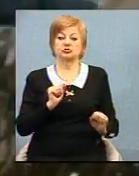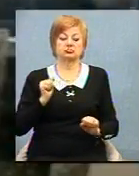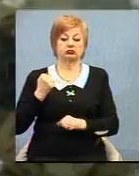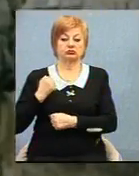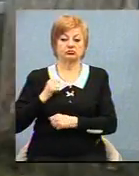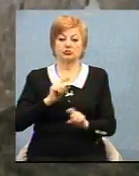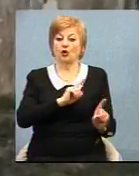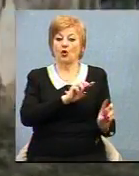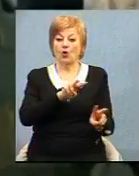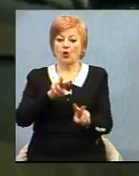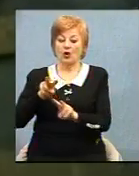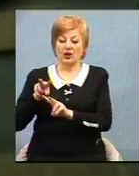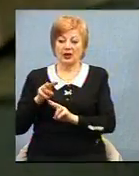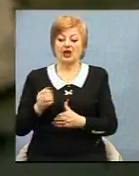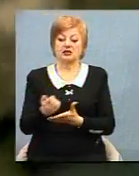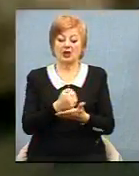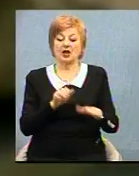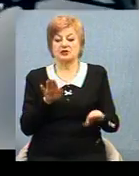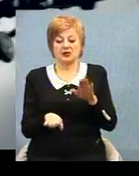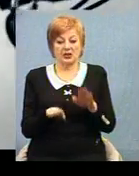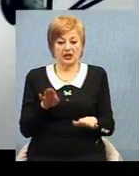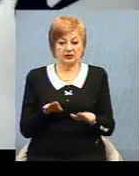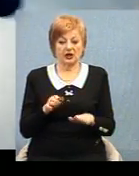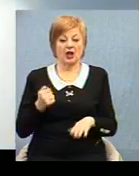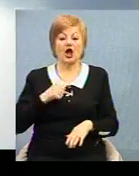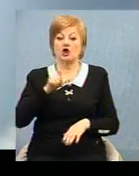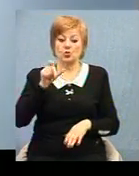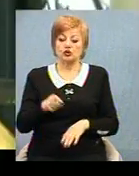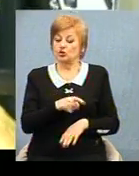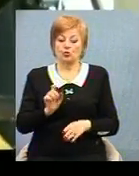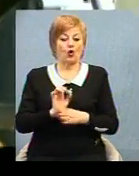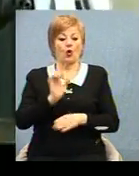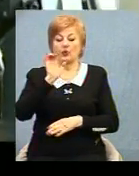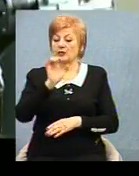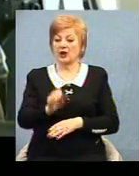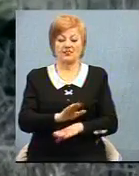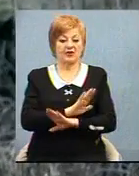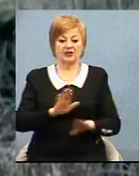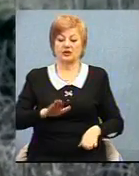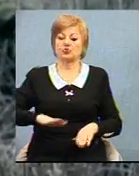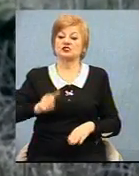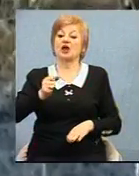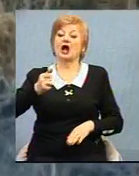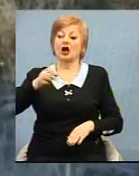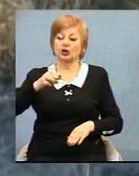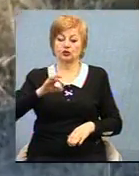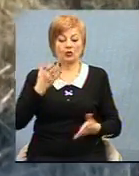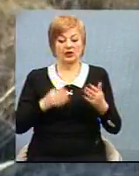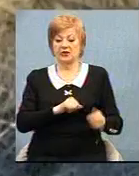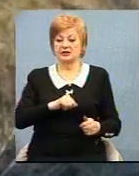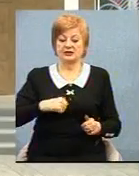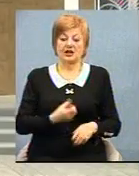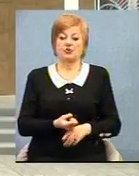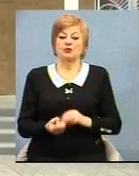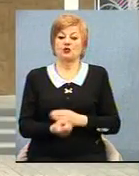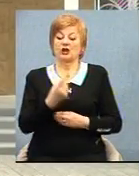склади з боєприпасами та арсенали зброї. Солдатів-строковиків не відправлятимуть до зони АТО, якщо ті не виявлять бажання та не